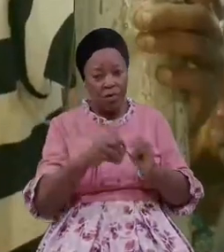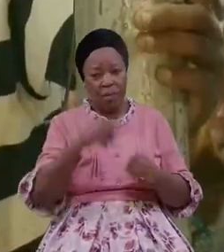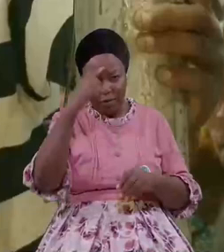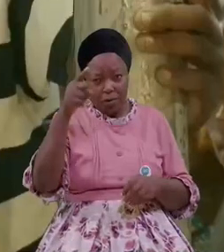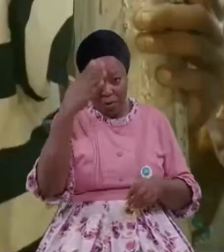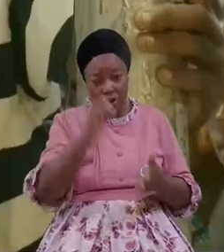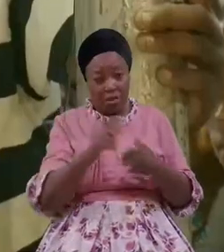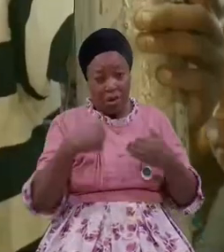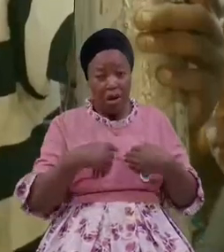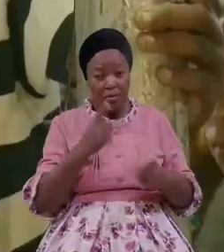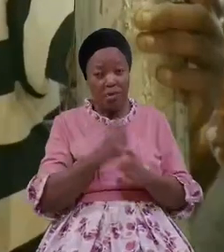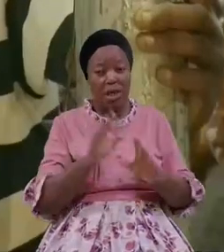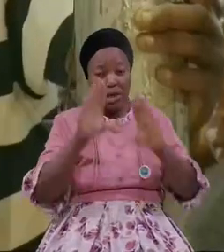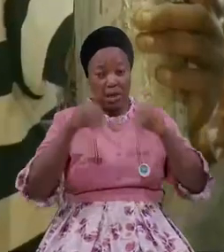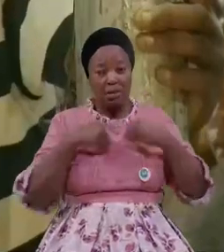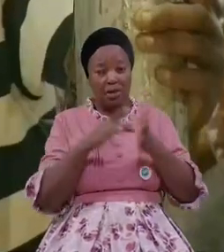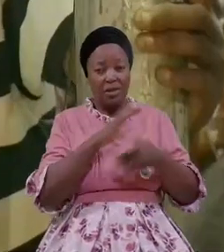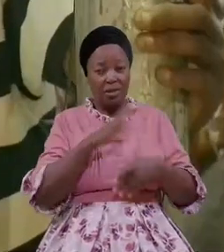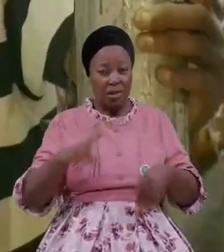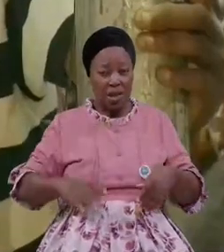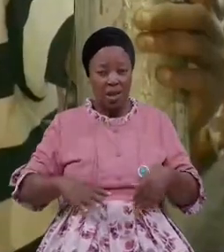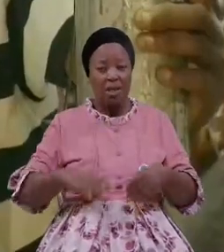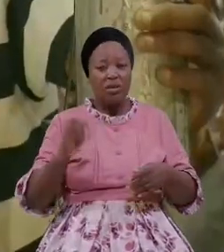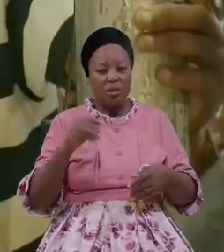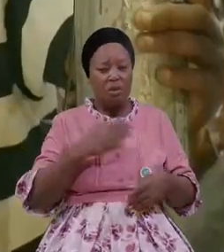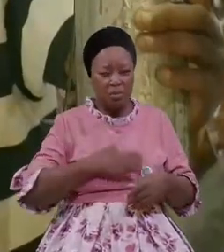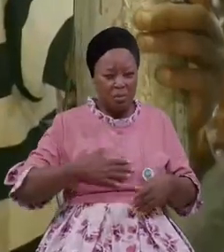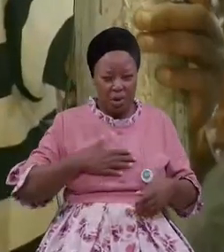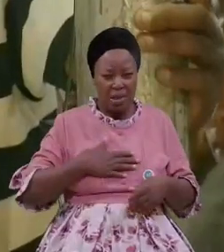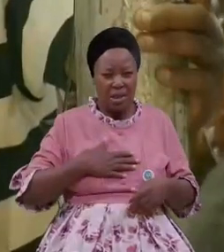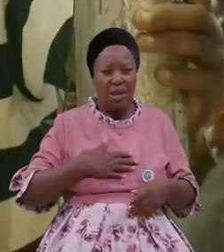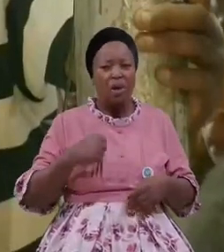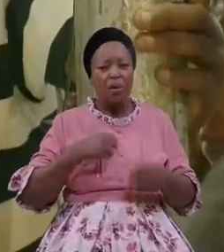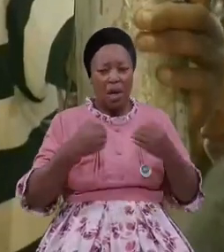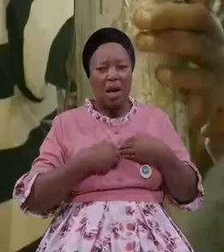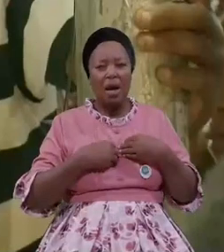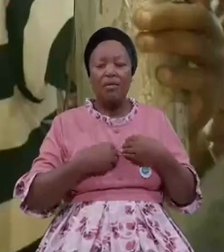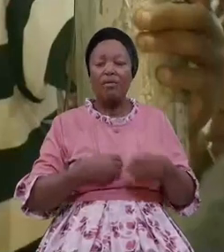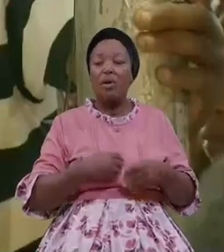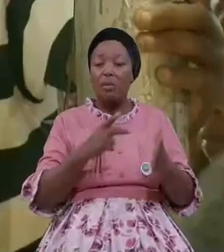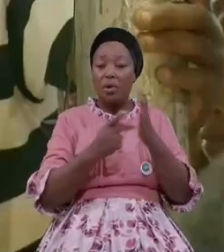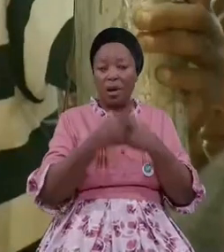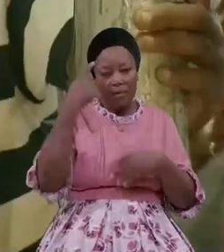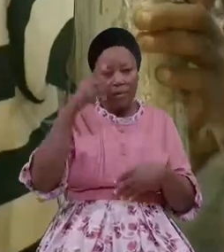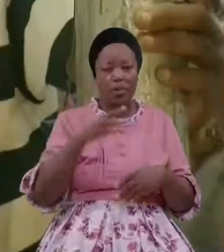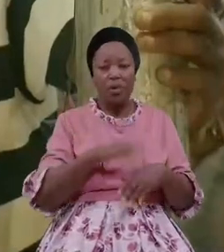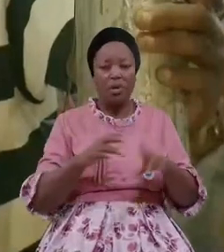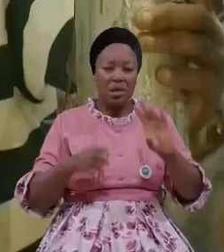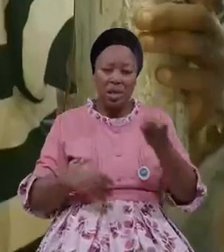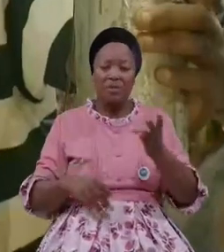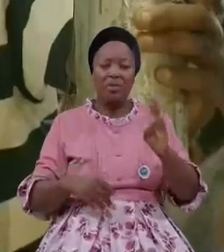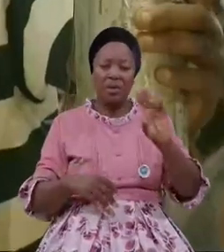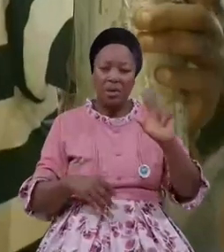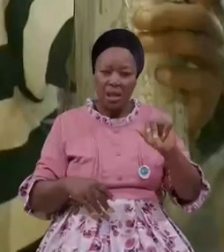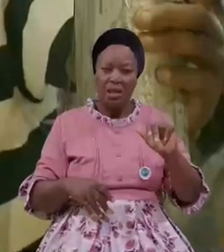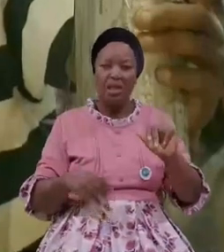you banquets on s baptism on 13th globally what are doing here do the something in